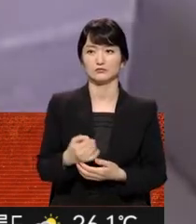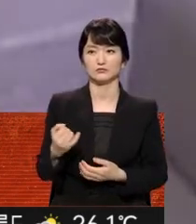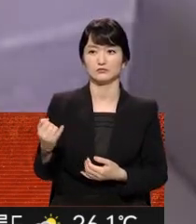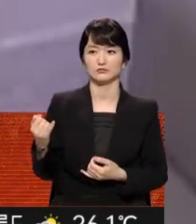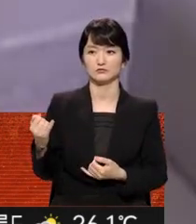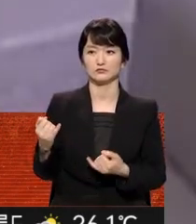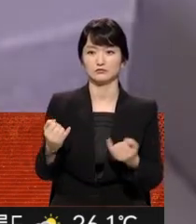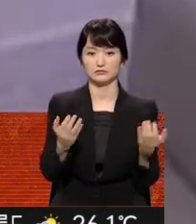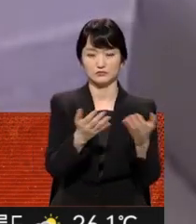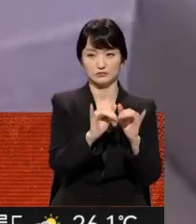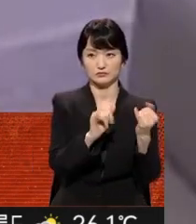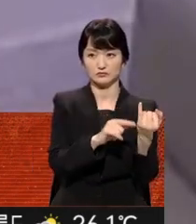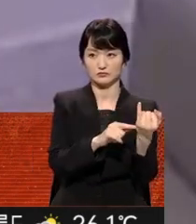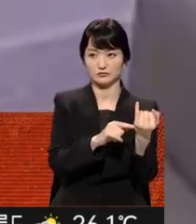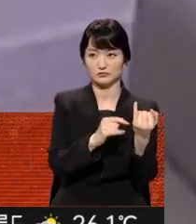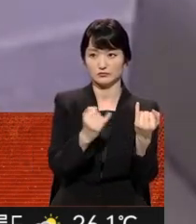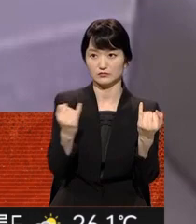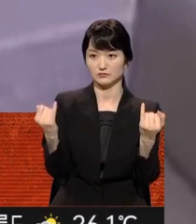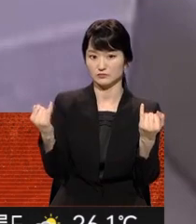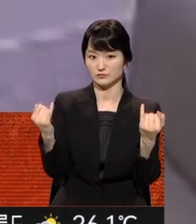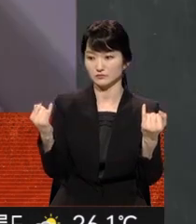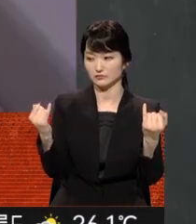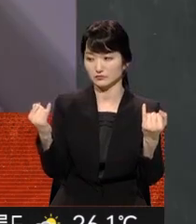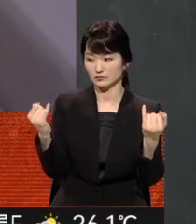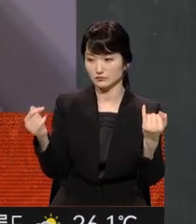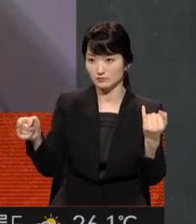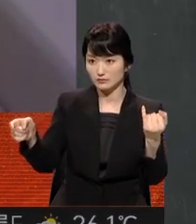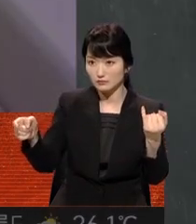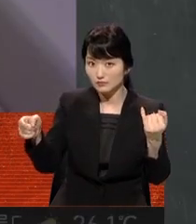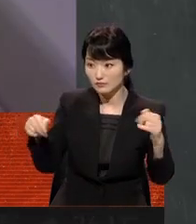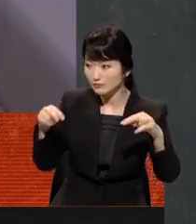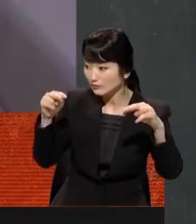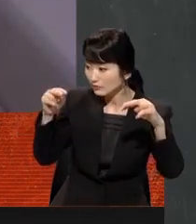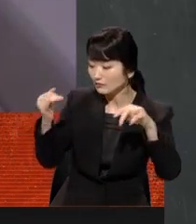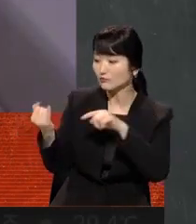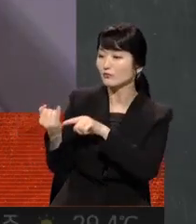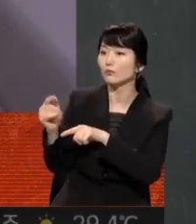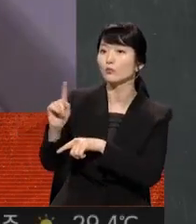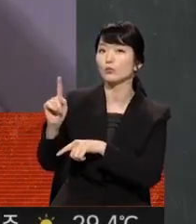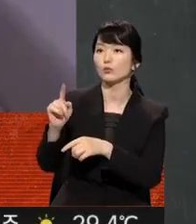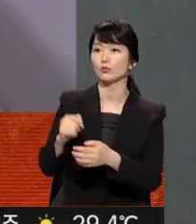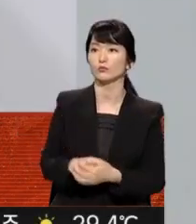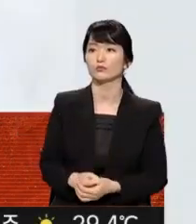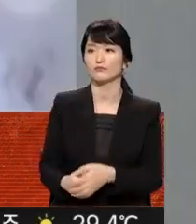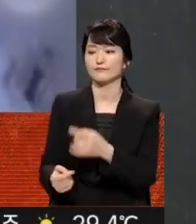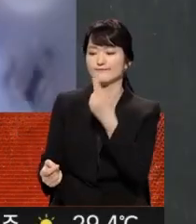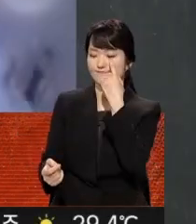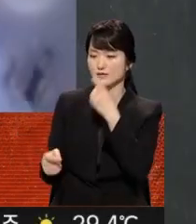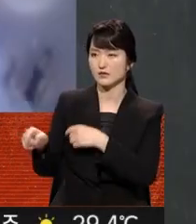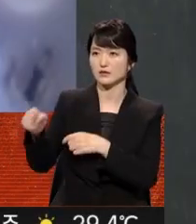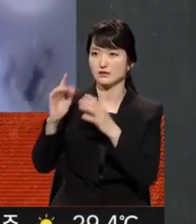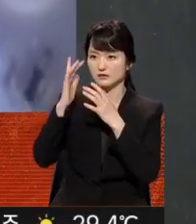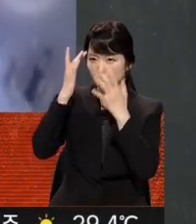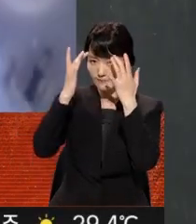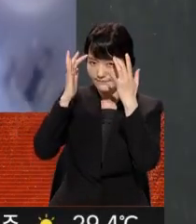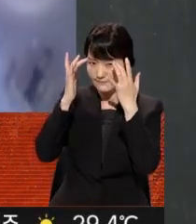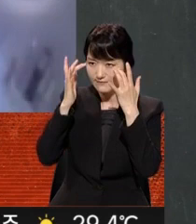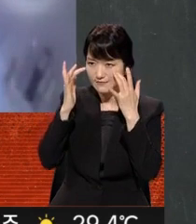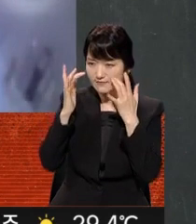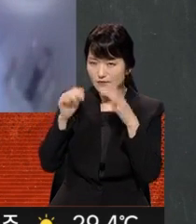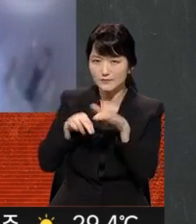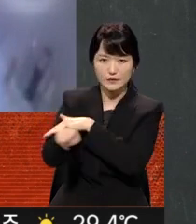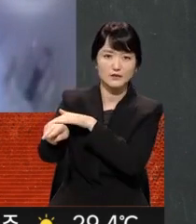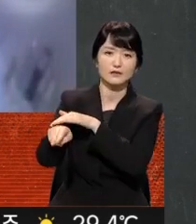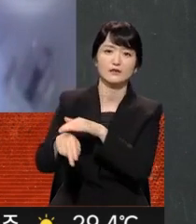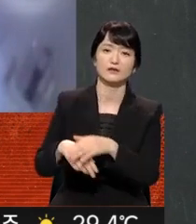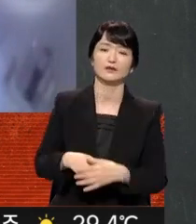그 순간 직원하고 시선이 딱 마주쳤어요. 너 지금 뭐 하세요? 딱 걸리니까 땀 삐질삐질 하면서 지금 막 줄행망을